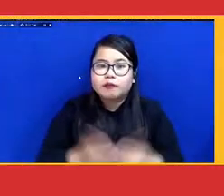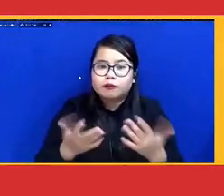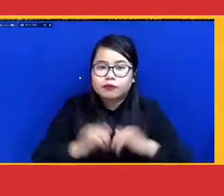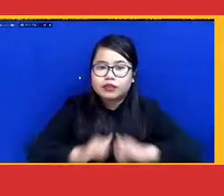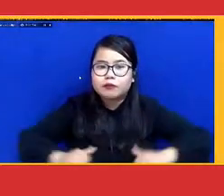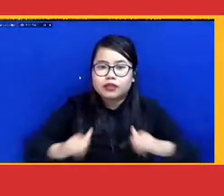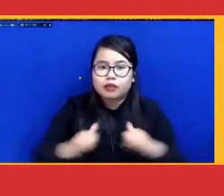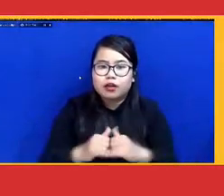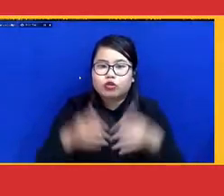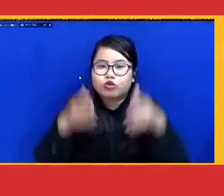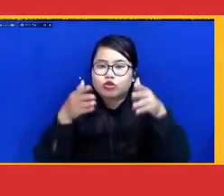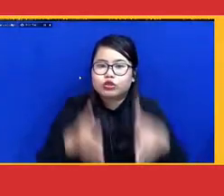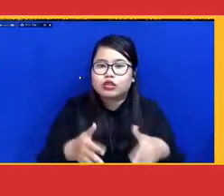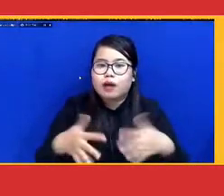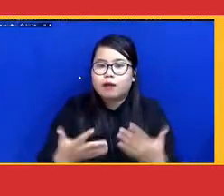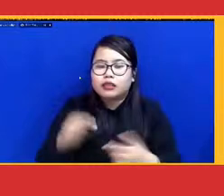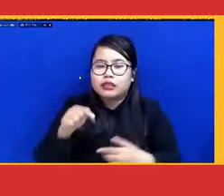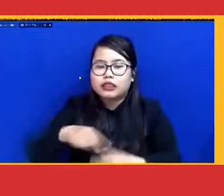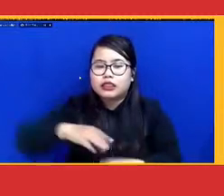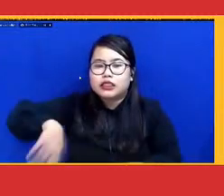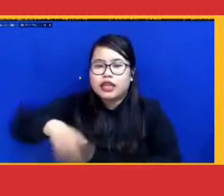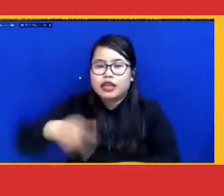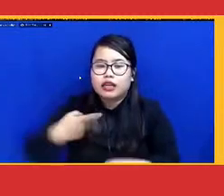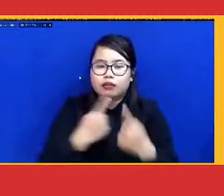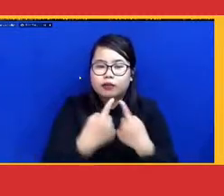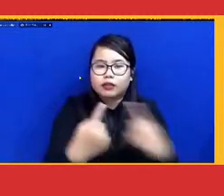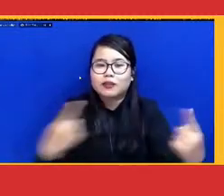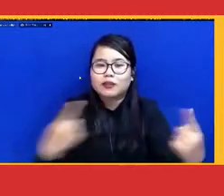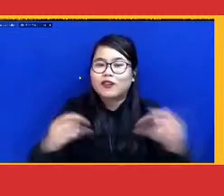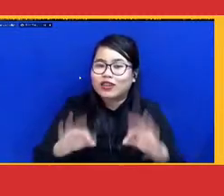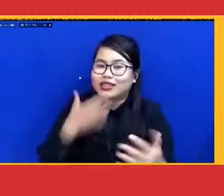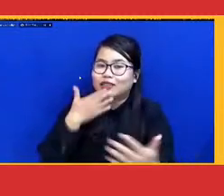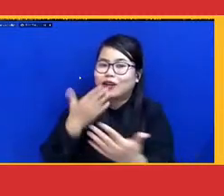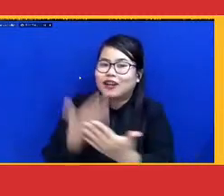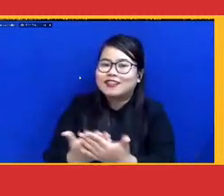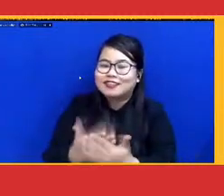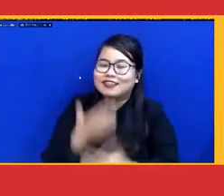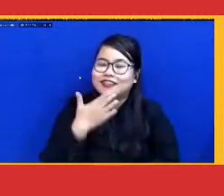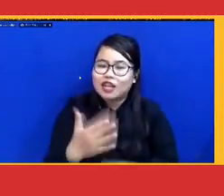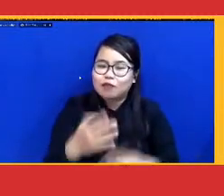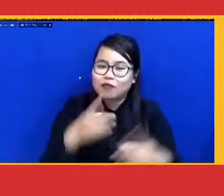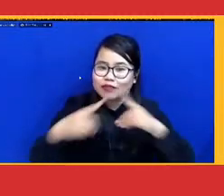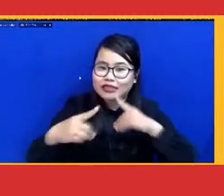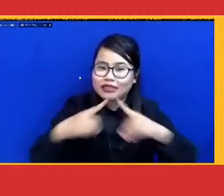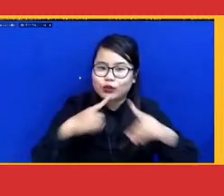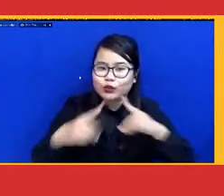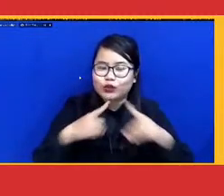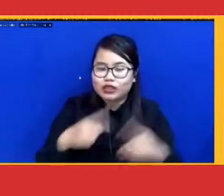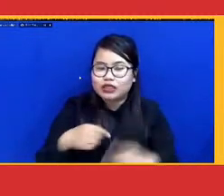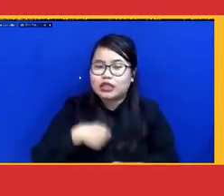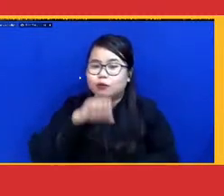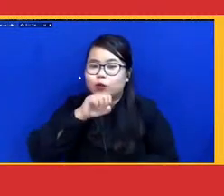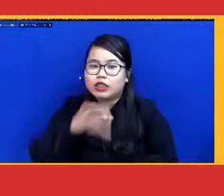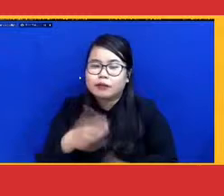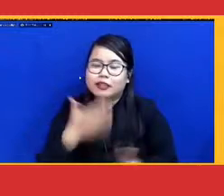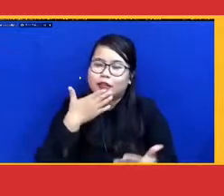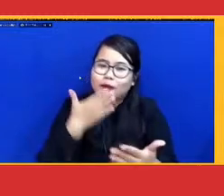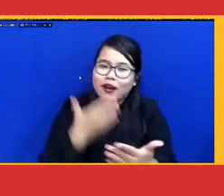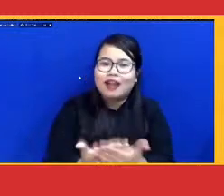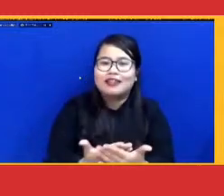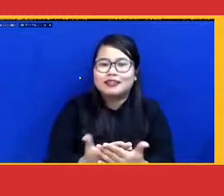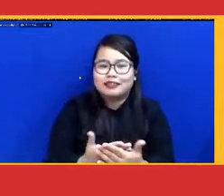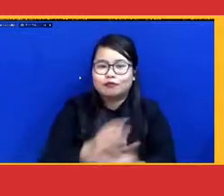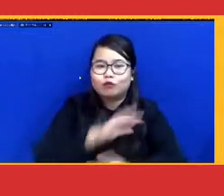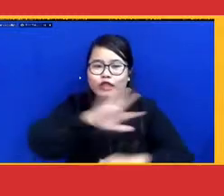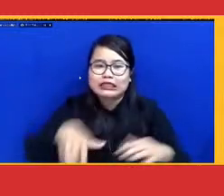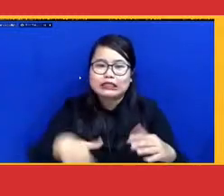bersama khususnya di daerah kita masing-masing. Terima kasih, selamat berdiskusi. Saya juga ucapkan terima kasih banyak